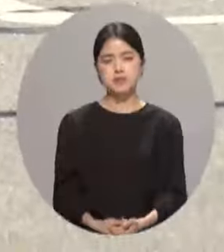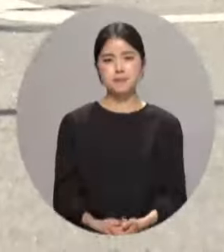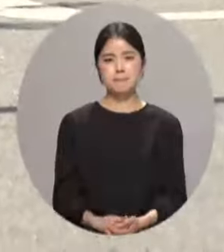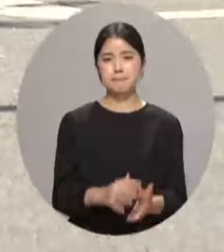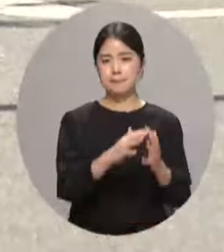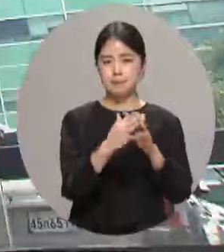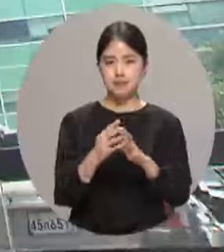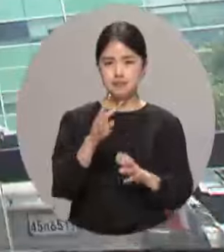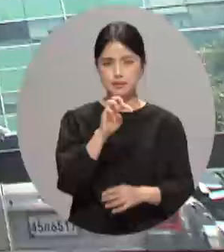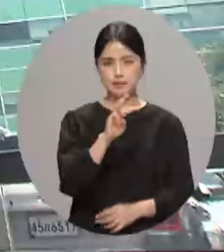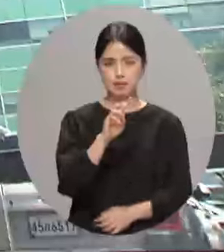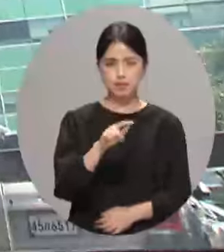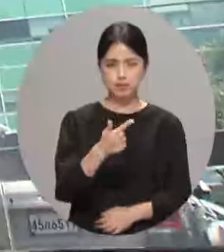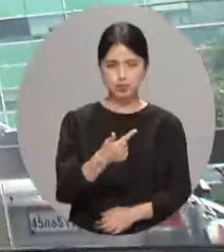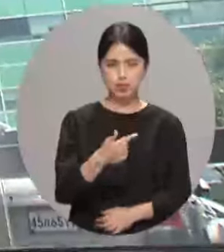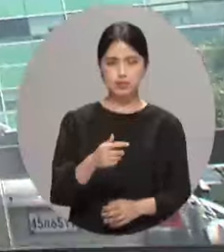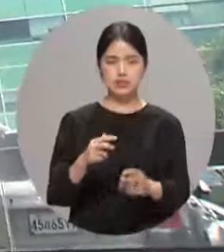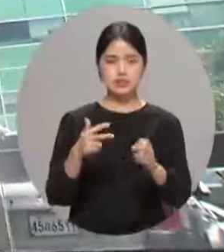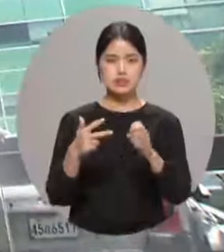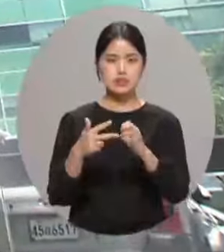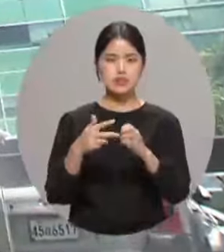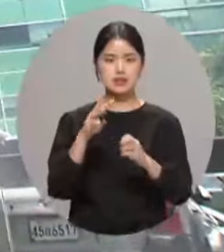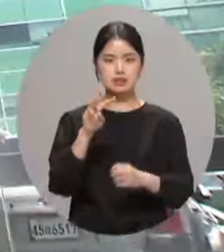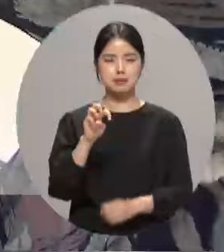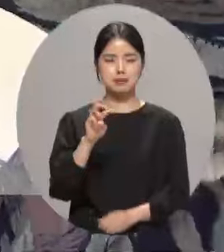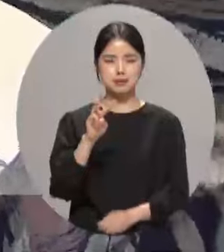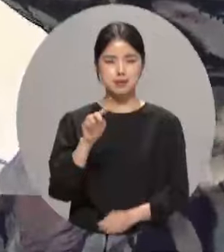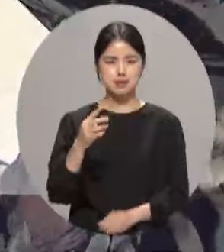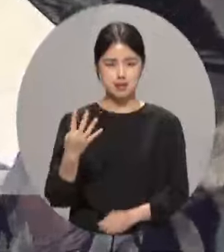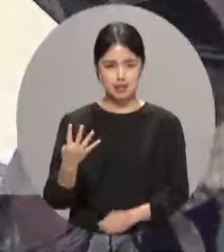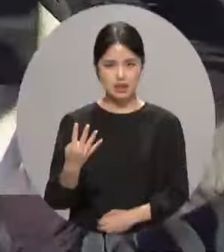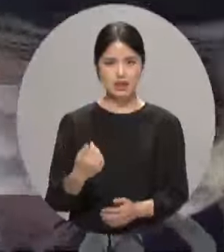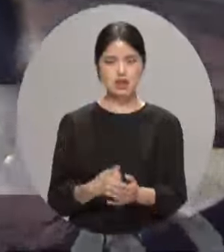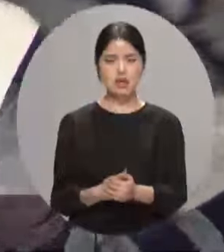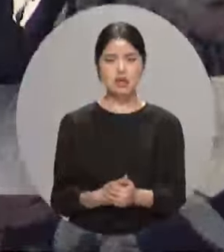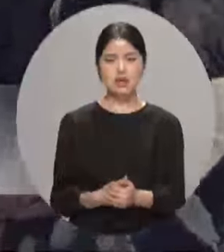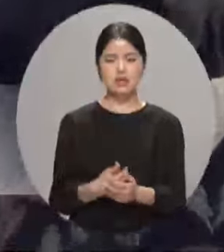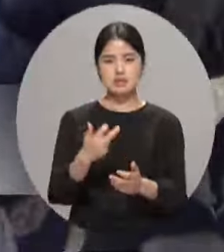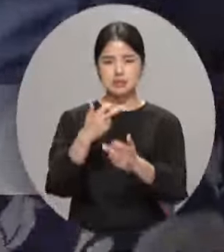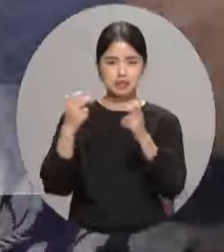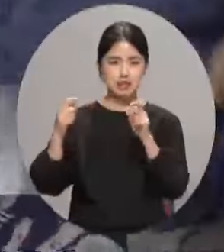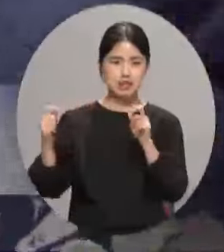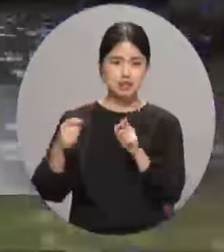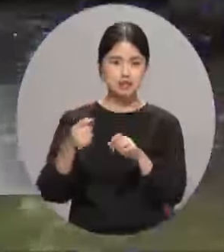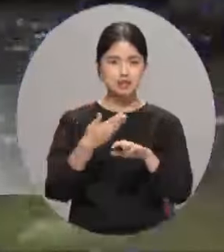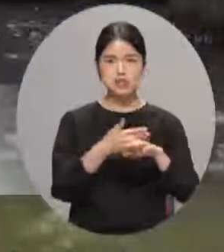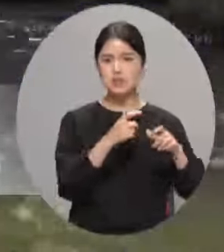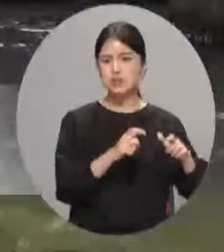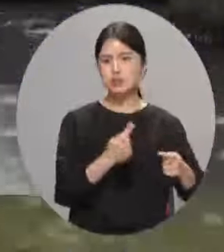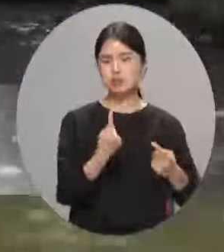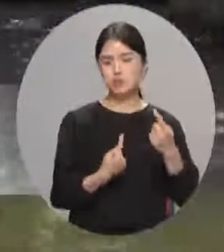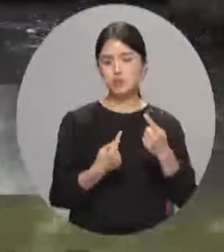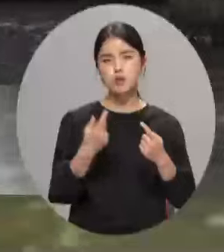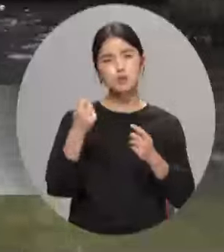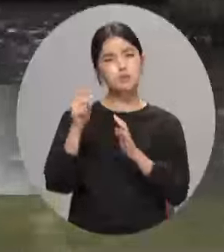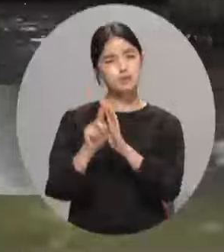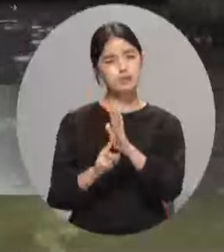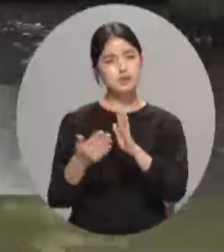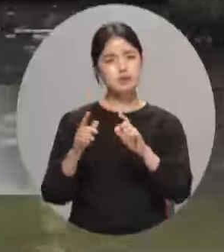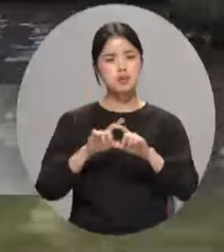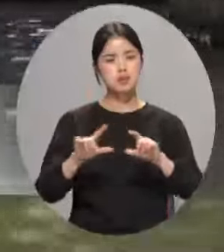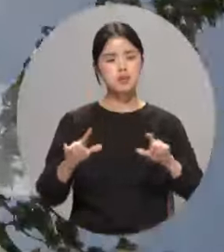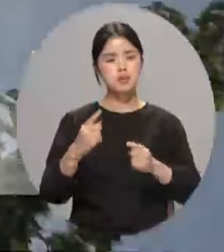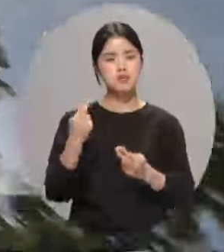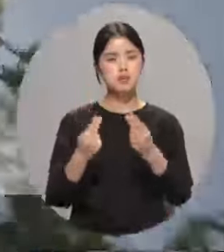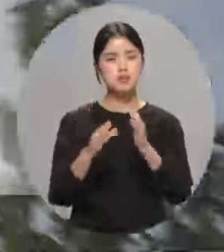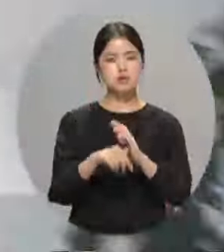장수가 33.6도, 진안이 33.4도로 동부 산악이 타 지역에 비해 비교적 낮았지만 평년과 비교했을